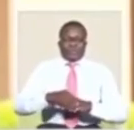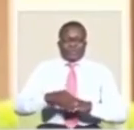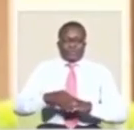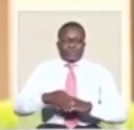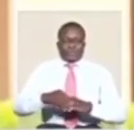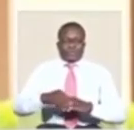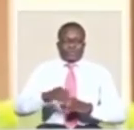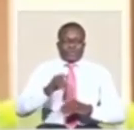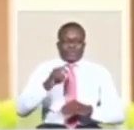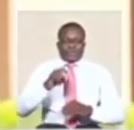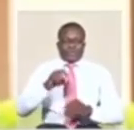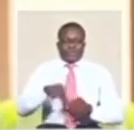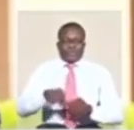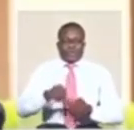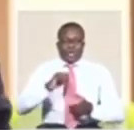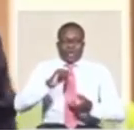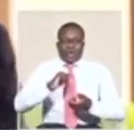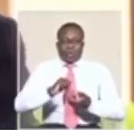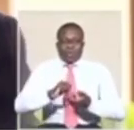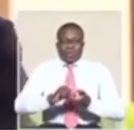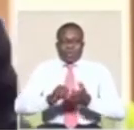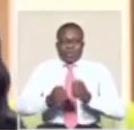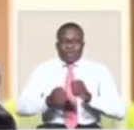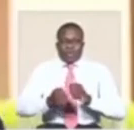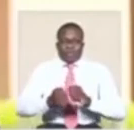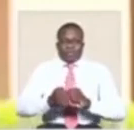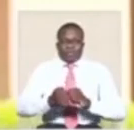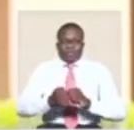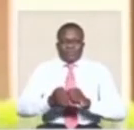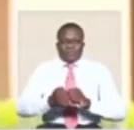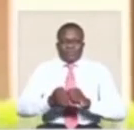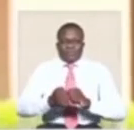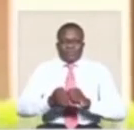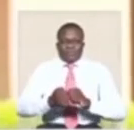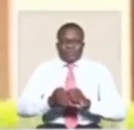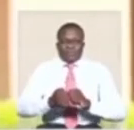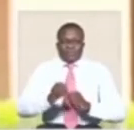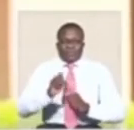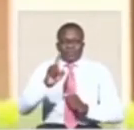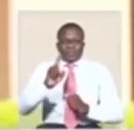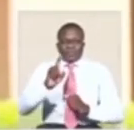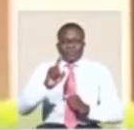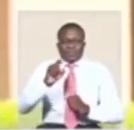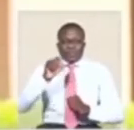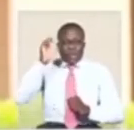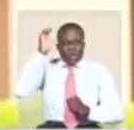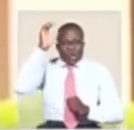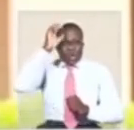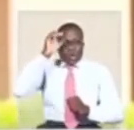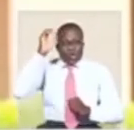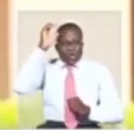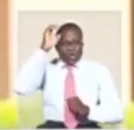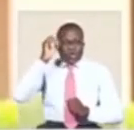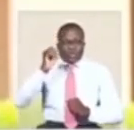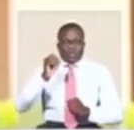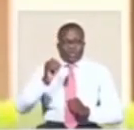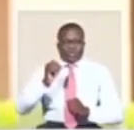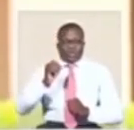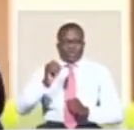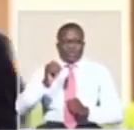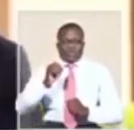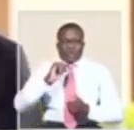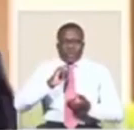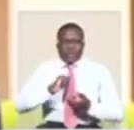problem que le problème of Congo. Le problème du Congo, the problem of,